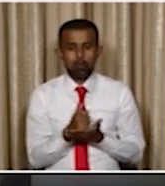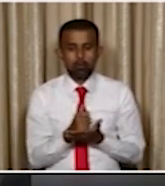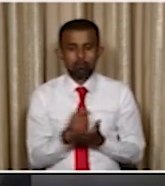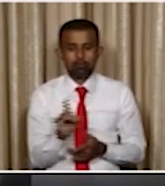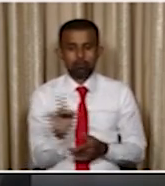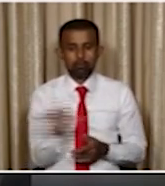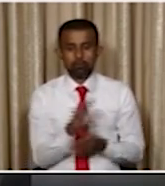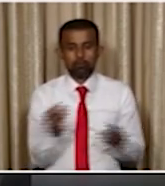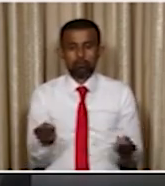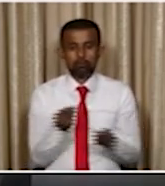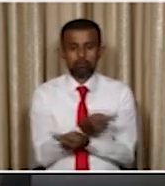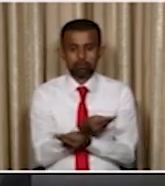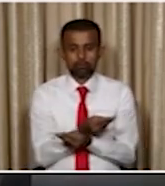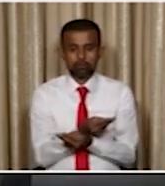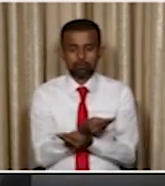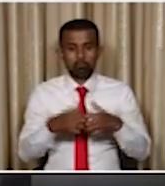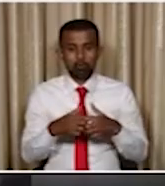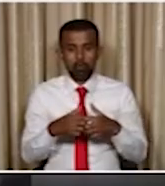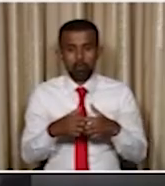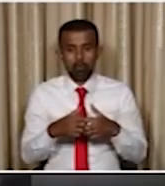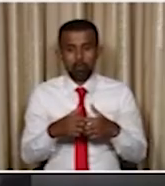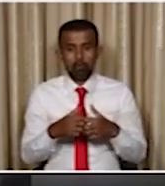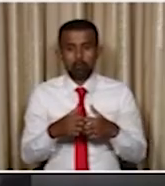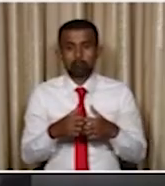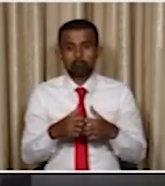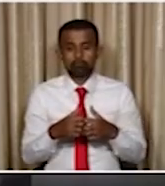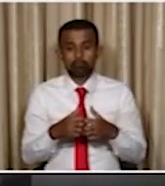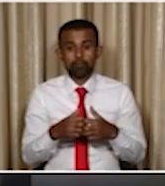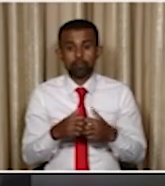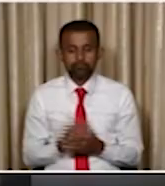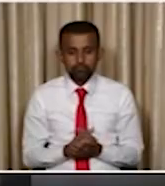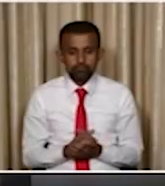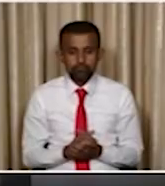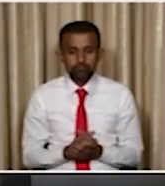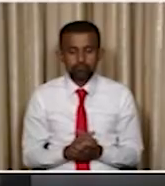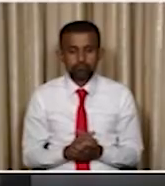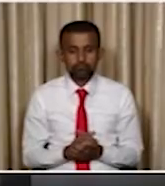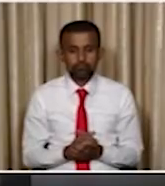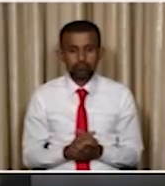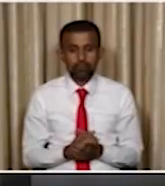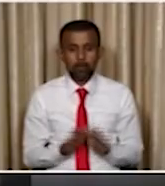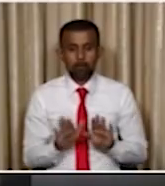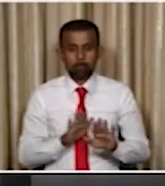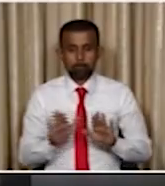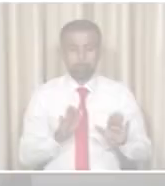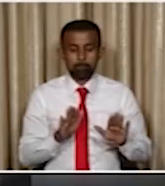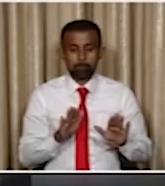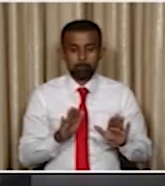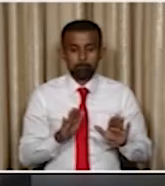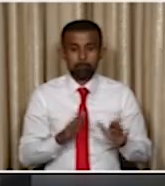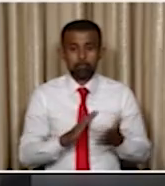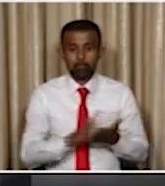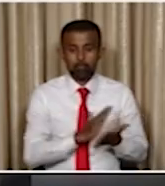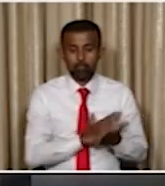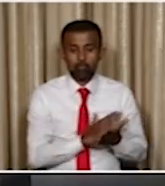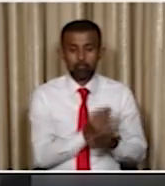කලෙක්ටිව් ඇග්‍රීමන්ට් එකකට මේ කරපු දේ වැරදි කියලා. ඒක දෙකට බෙදන්න ඕනේ කියලා තියෙනවා. මේ මැනේජ්මන්ට් assistant staff සහ